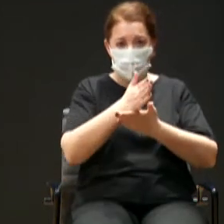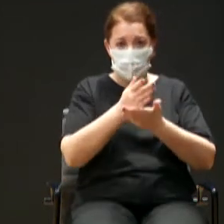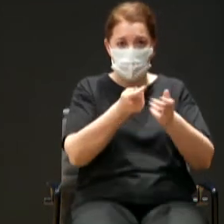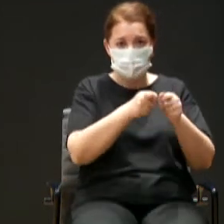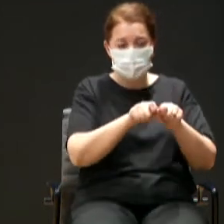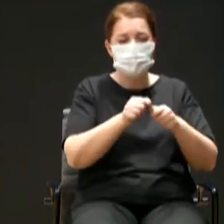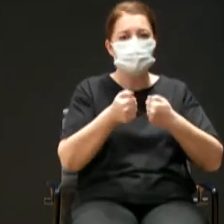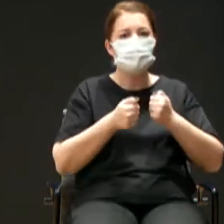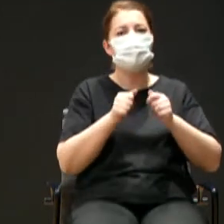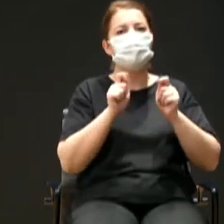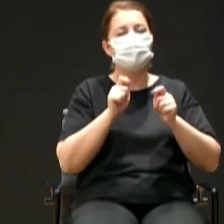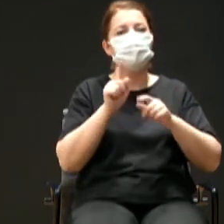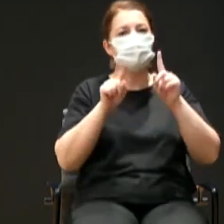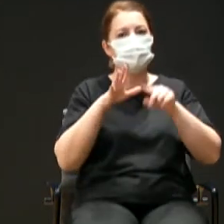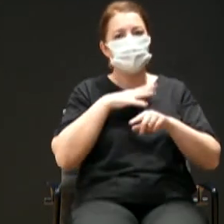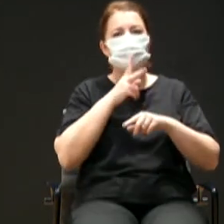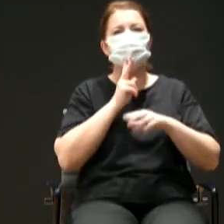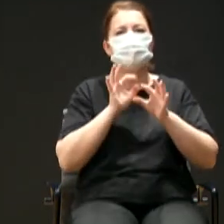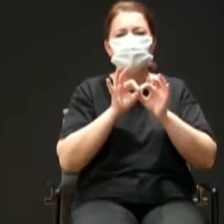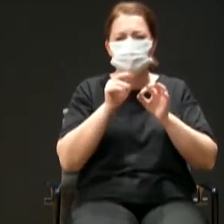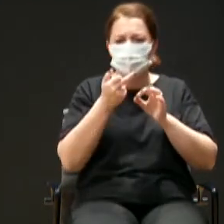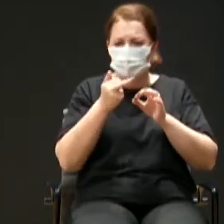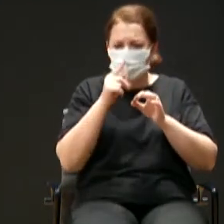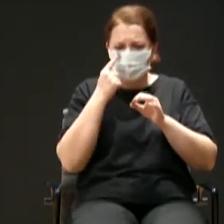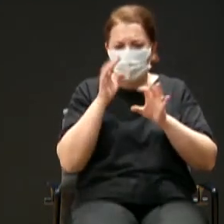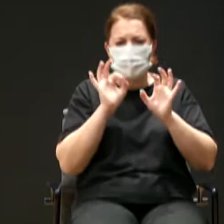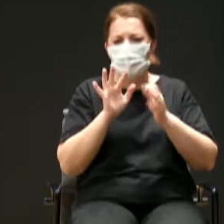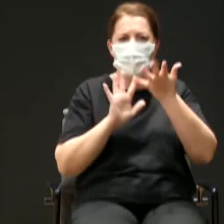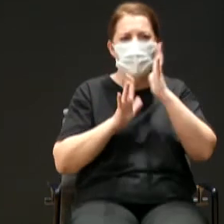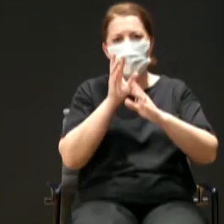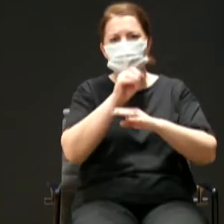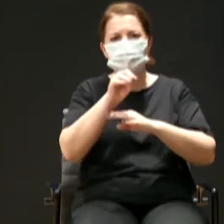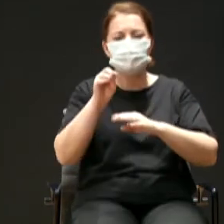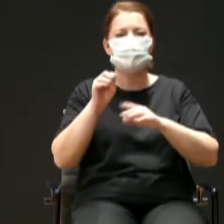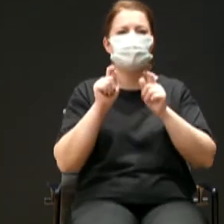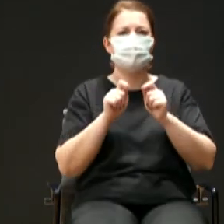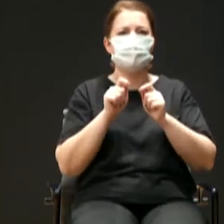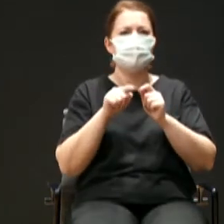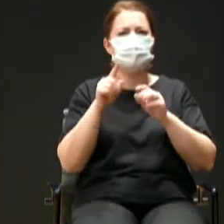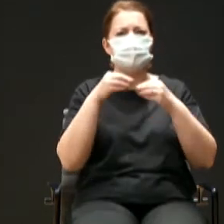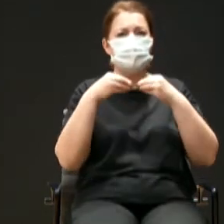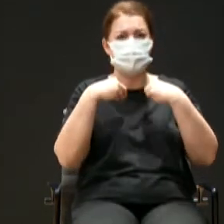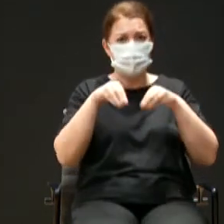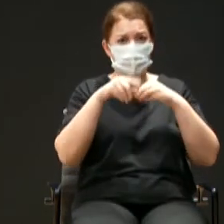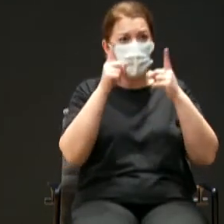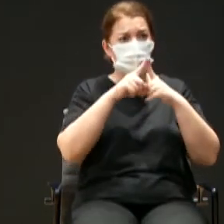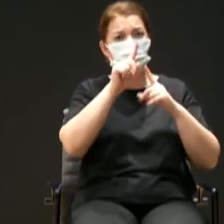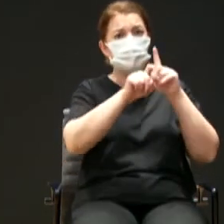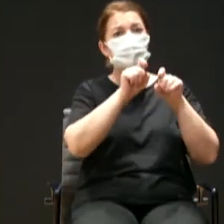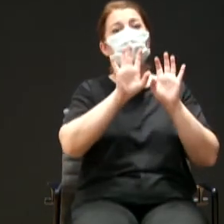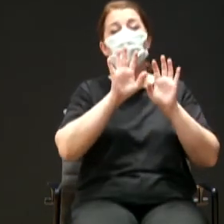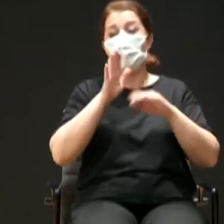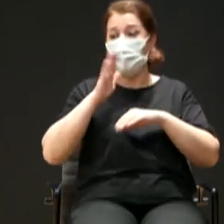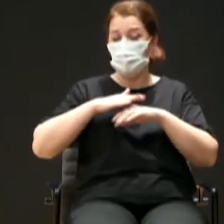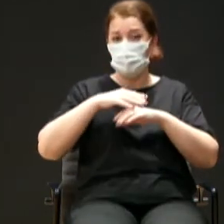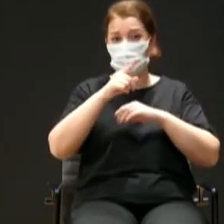yerler de var. 200 metre boş alan bulduğumuzda hemen yeşillendirmeye çalışıyoruz. Satanlardan hesap sormuyorlar, yapanlardan hesap